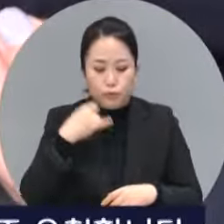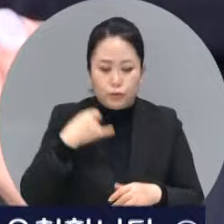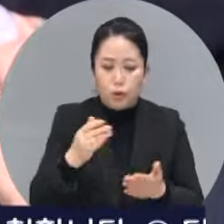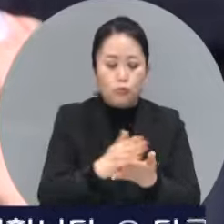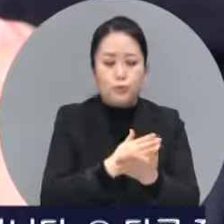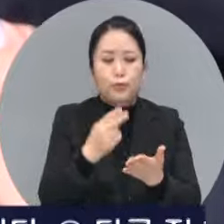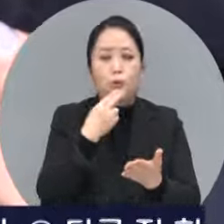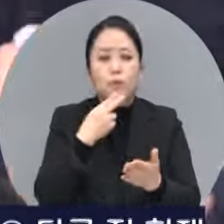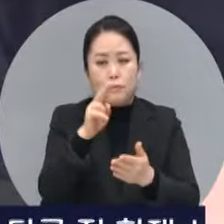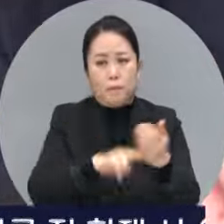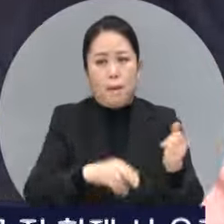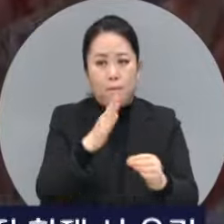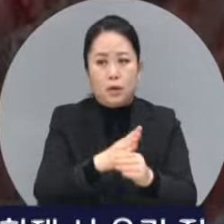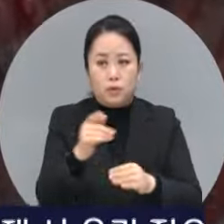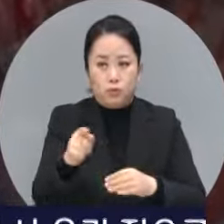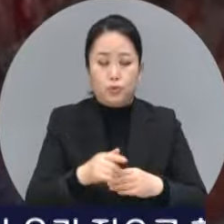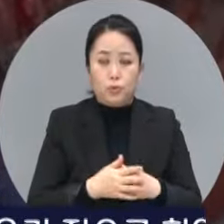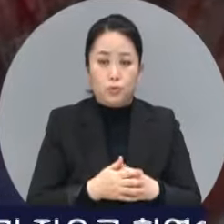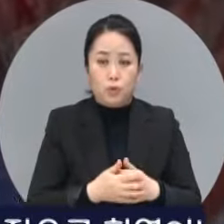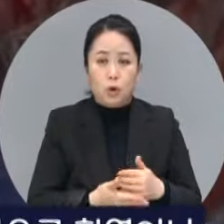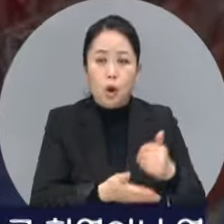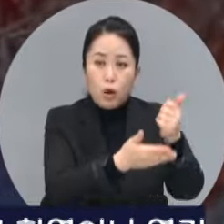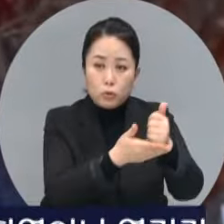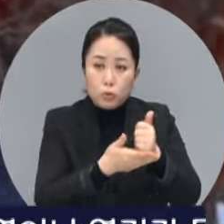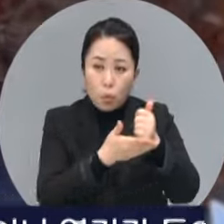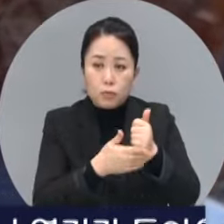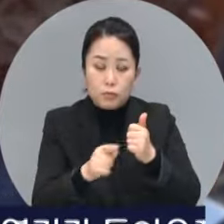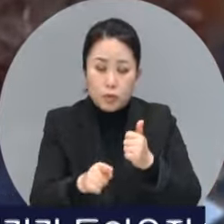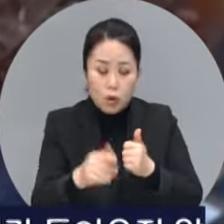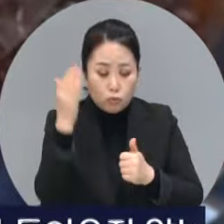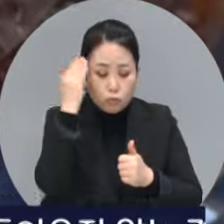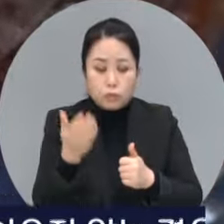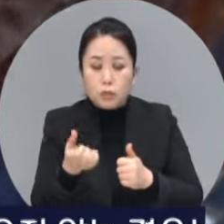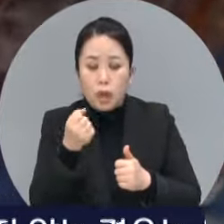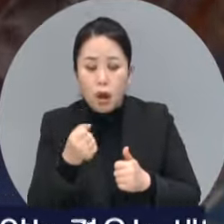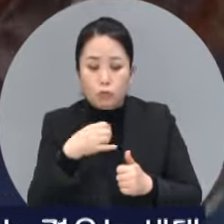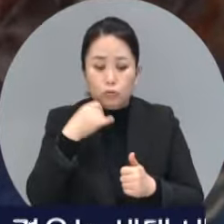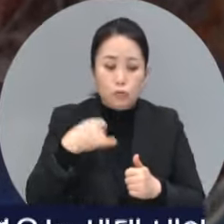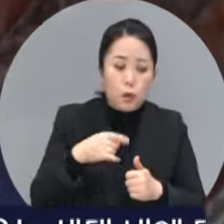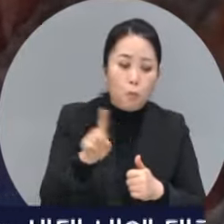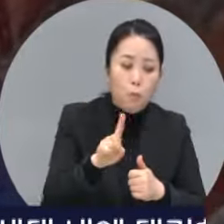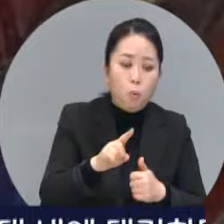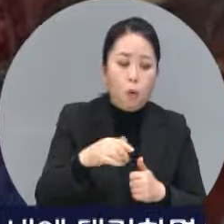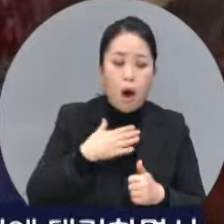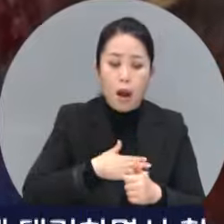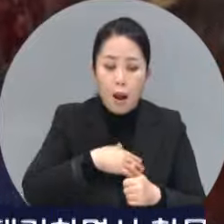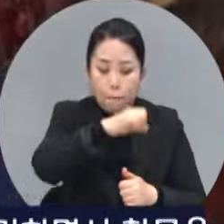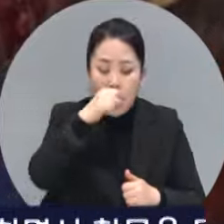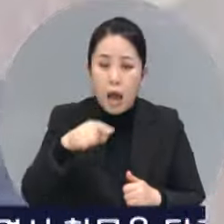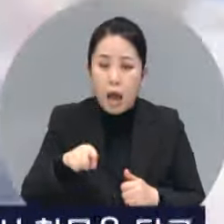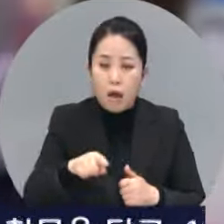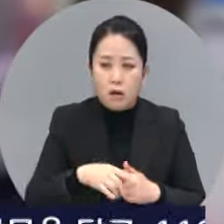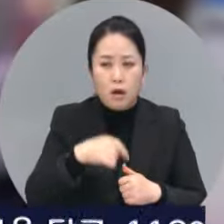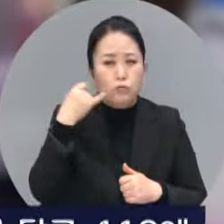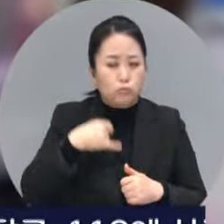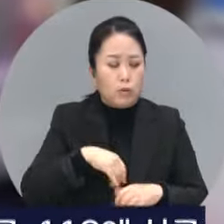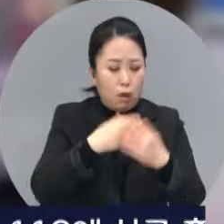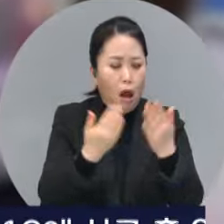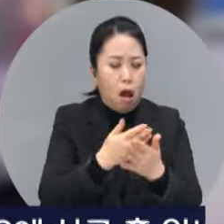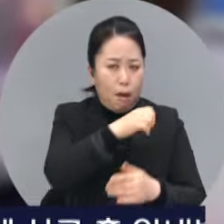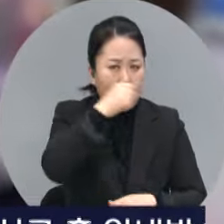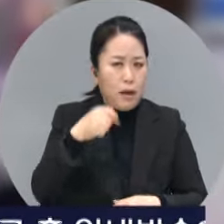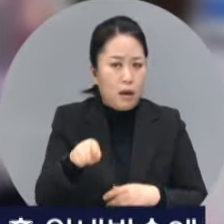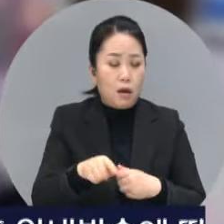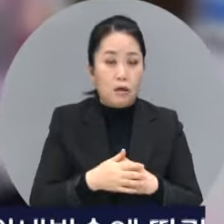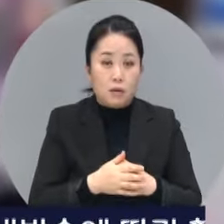있습니다. 손님들이 이게 국산인지 이게 알 수가 있어요. 남구의 한